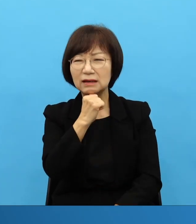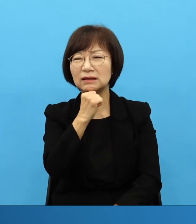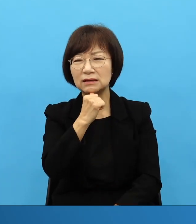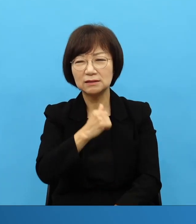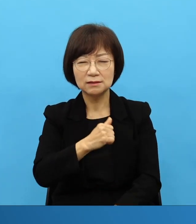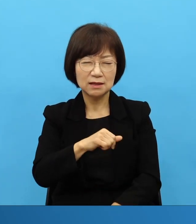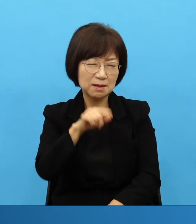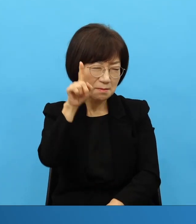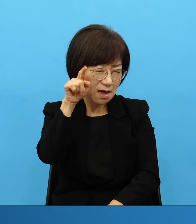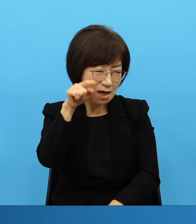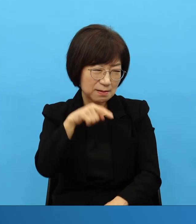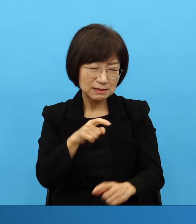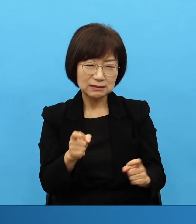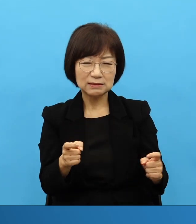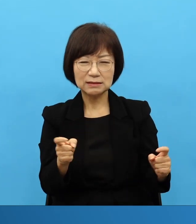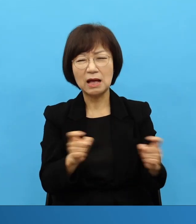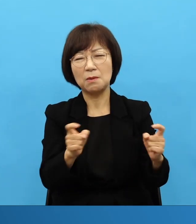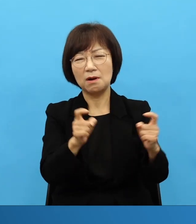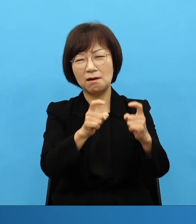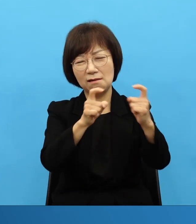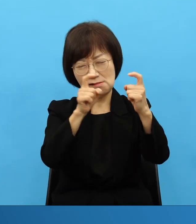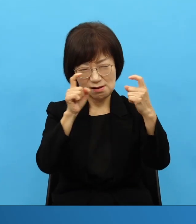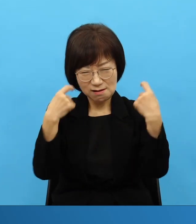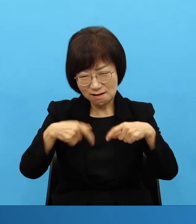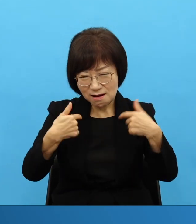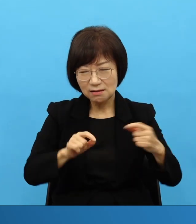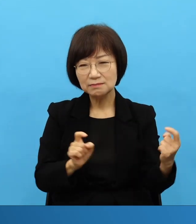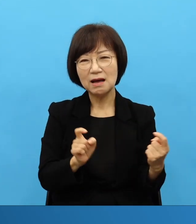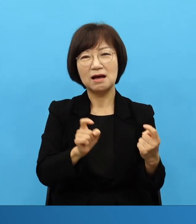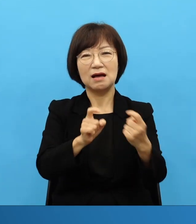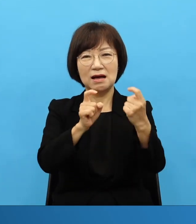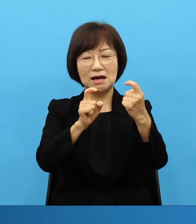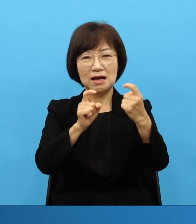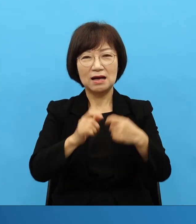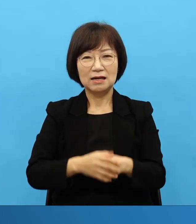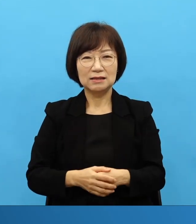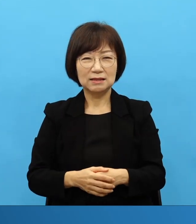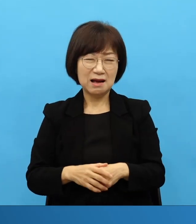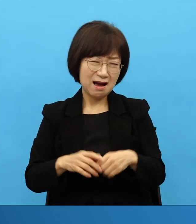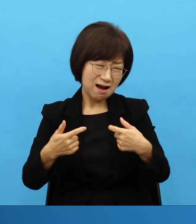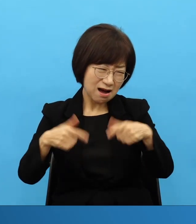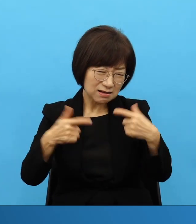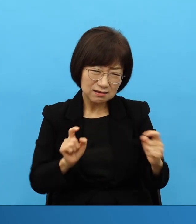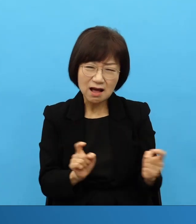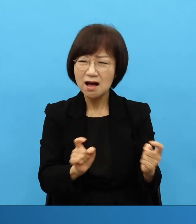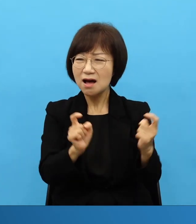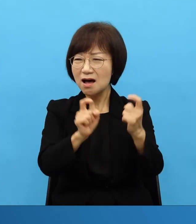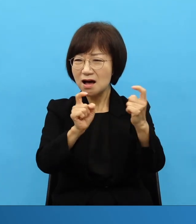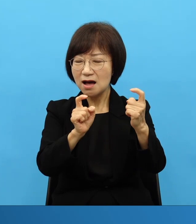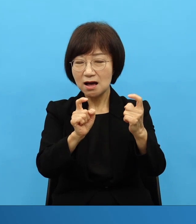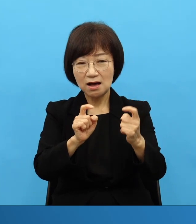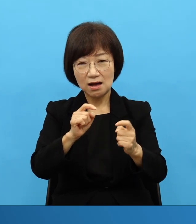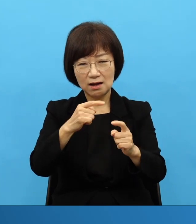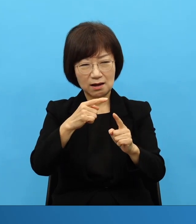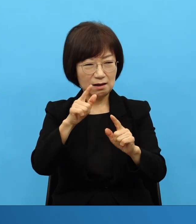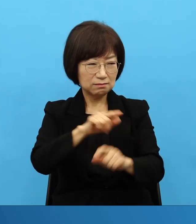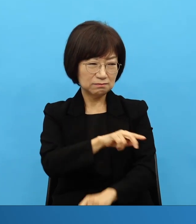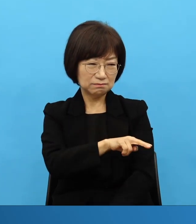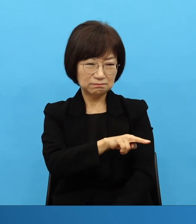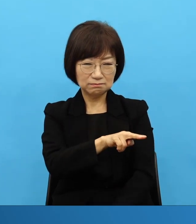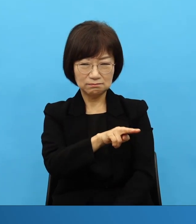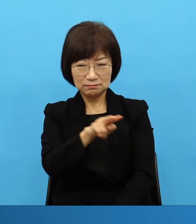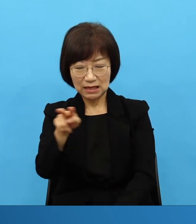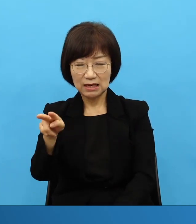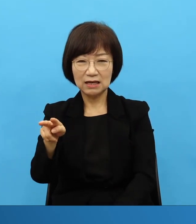low standards, but they're always 거의- poor and fighting. 교회가 막 이렇게 막 싸움하고 막 계속 그래요. The churches are constantly fighting with each